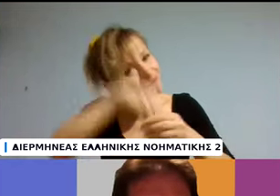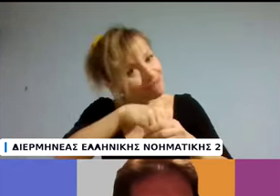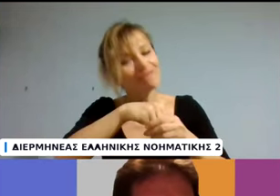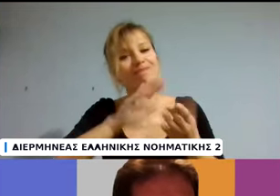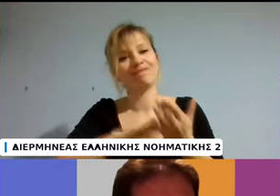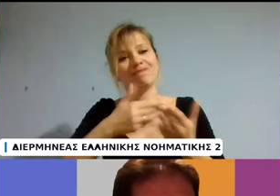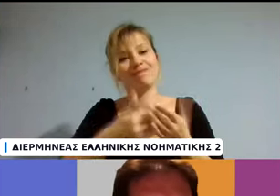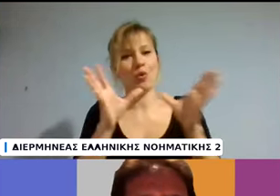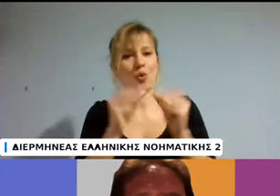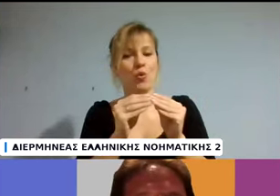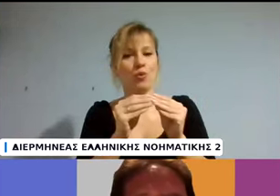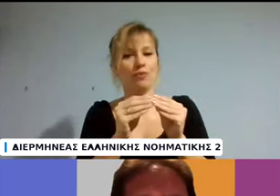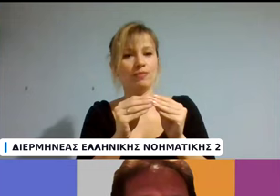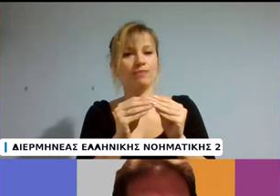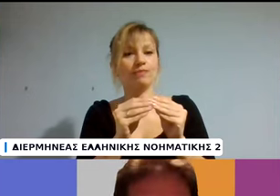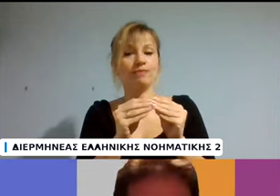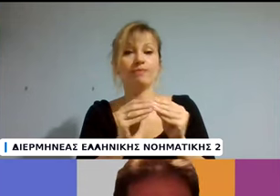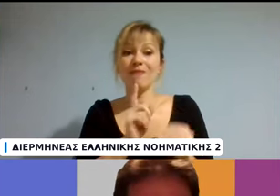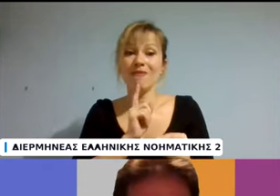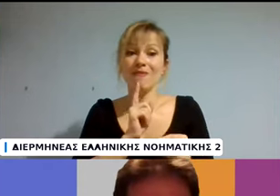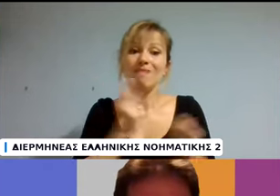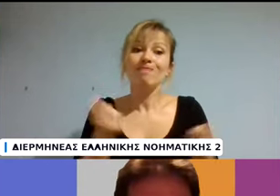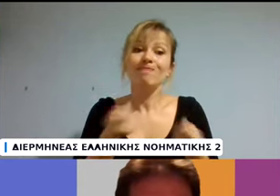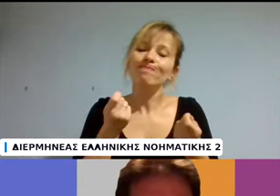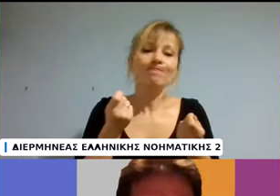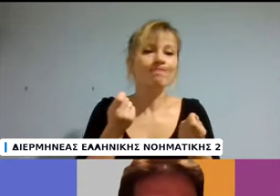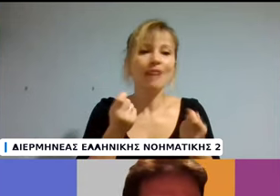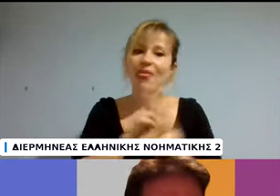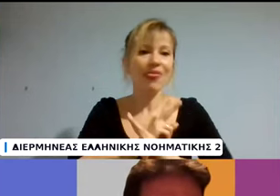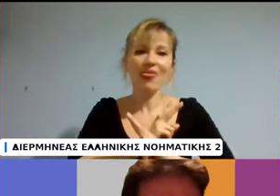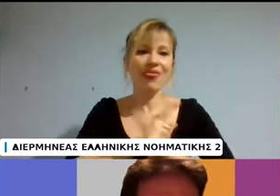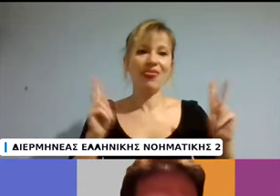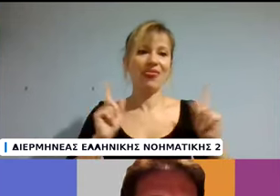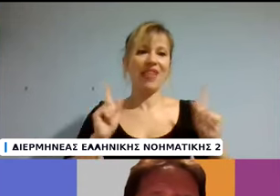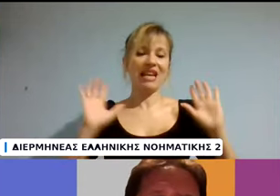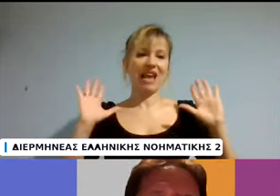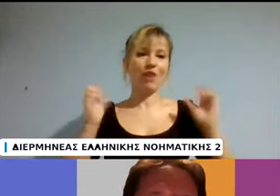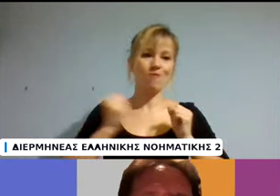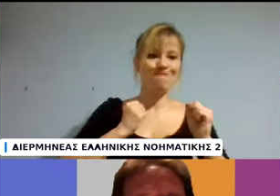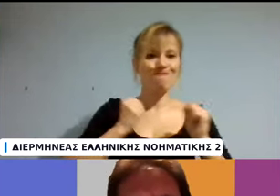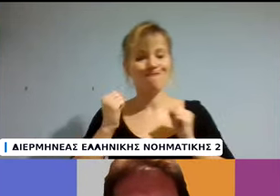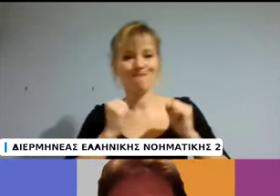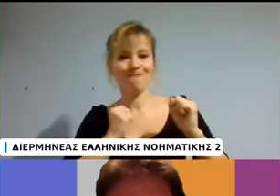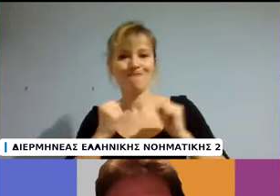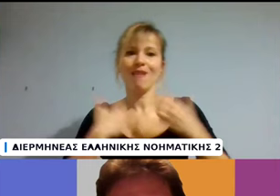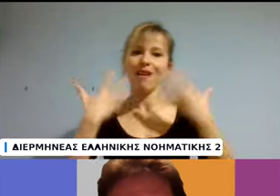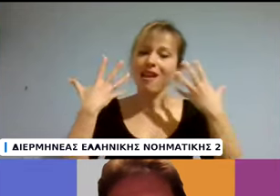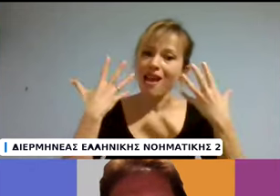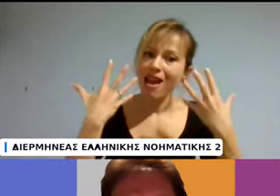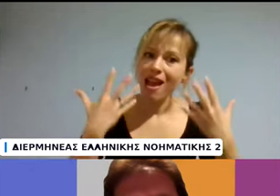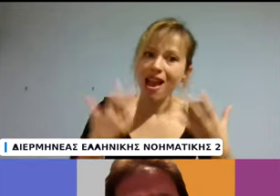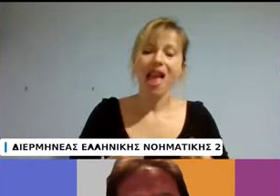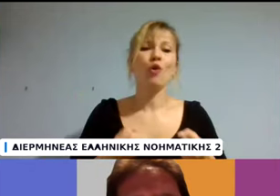μας, αυτό δεν είναι σαφές. Δεν είναι σαφές. Εδώ έχουμε πάρα πολλούς